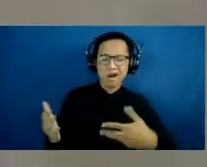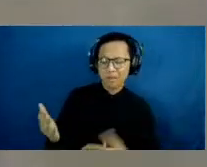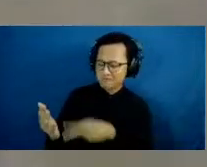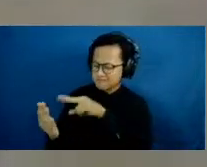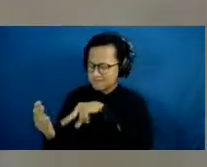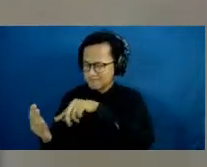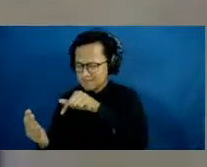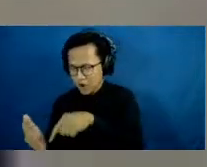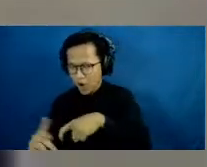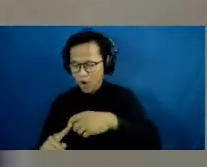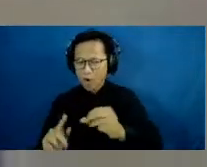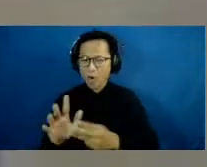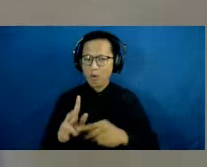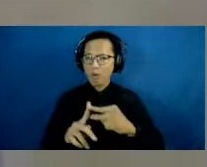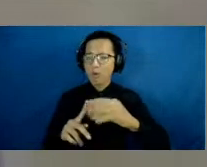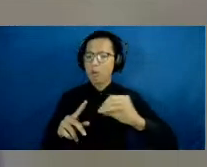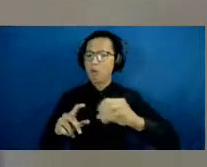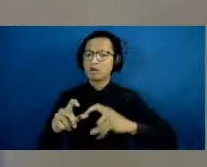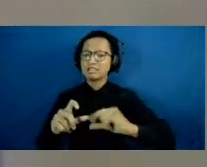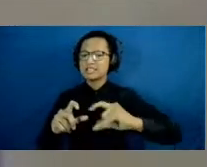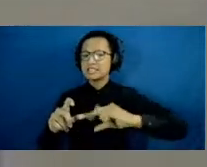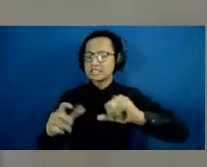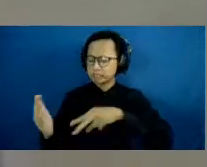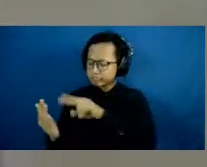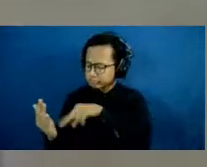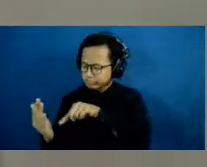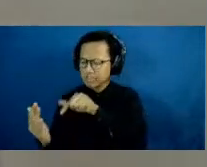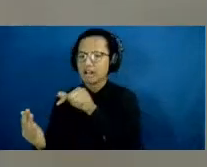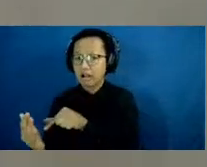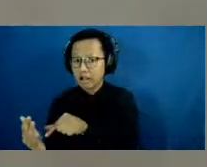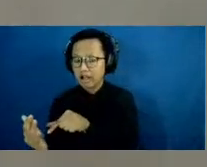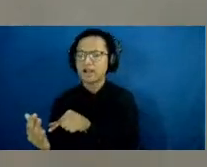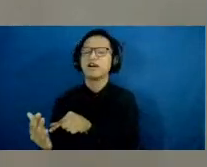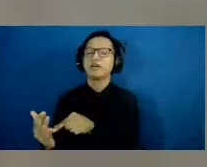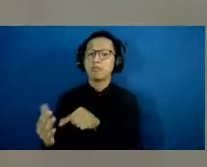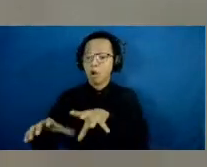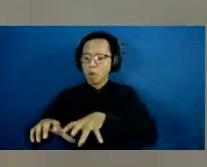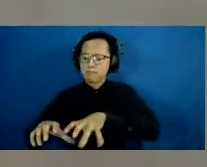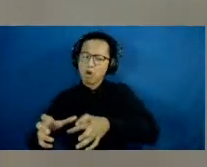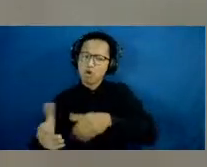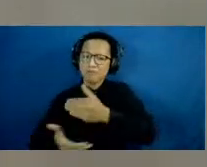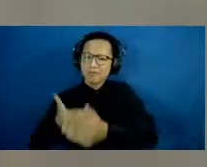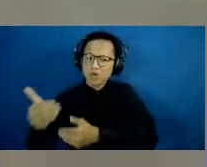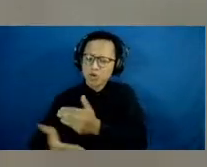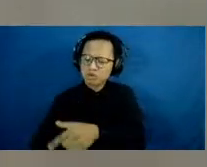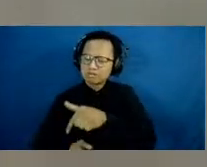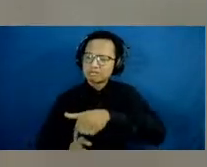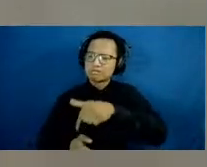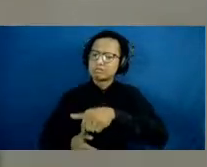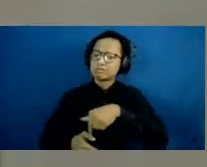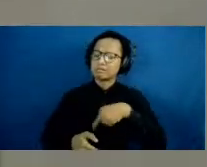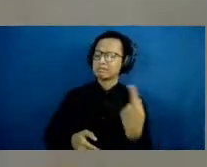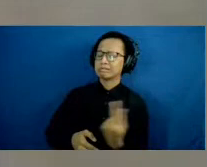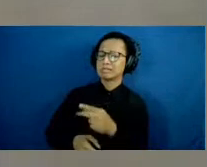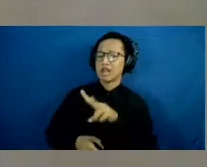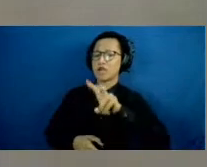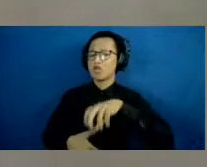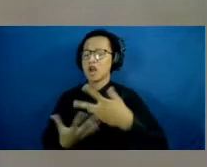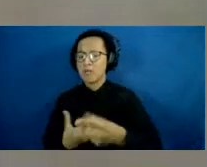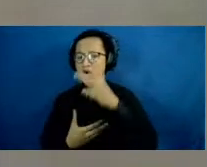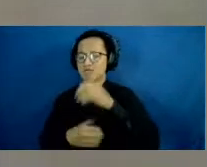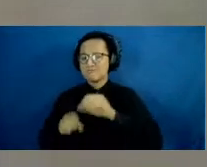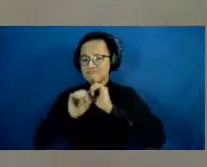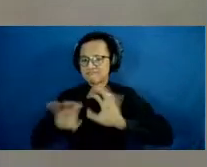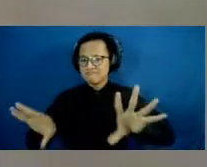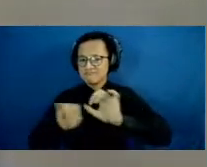komposisi bahan-bahannya tuh apa aja. Makanya kalau dari sisi produksi pada akhirnya kita harus menyampaikan kepada publik